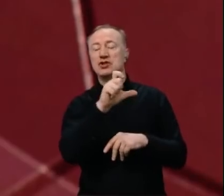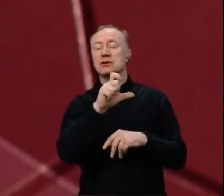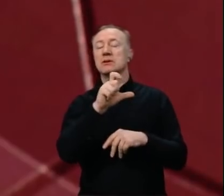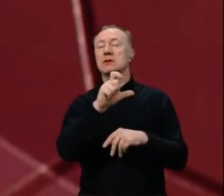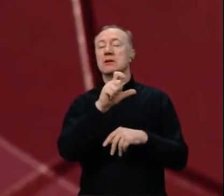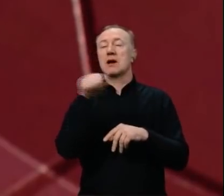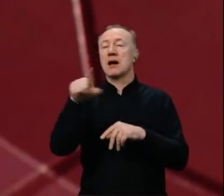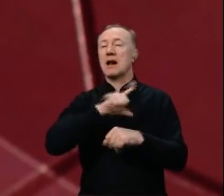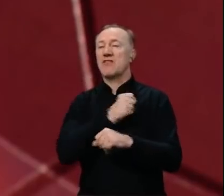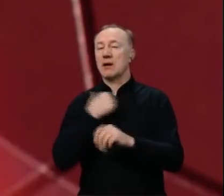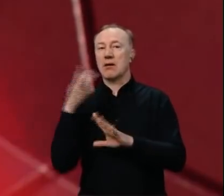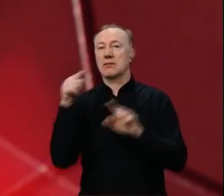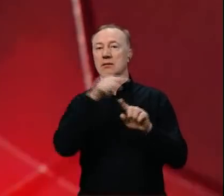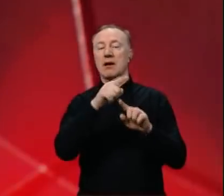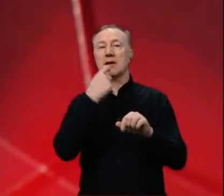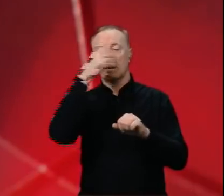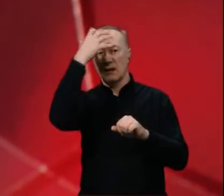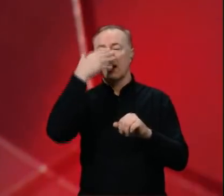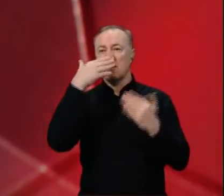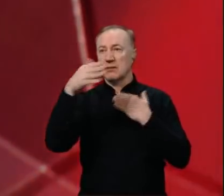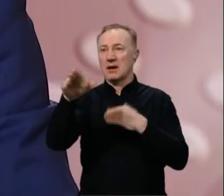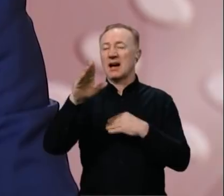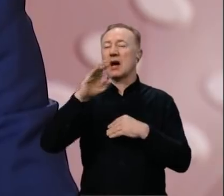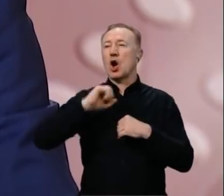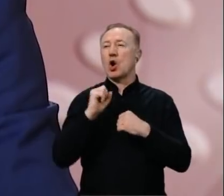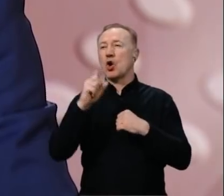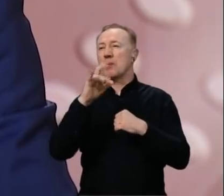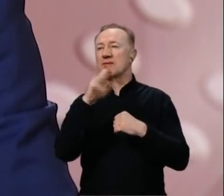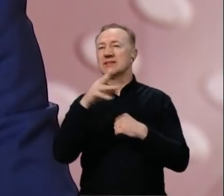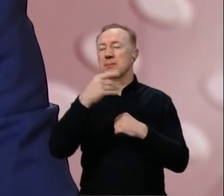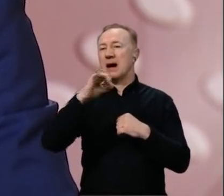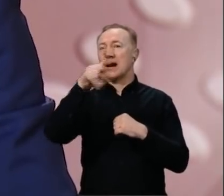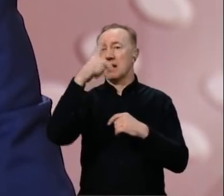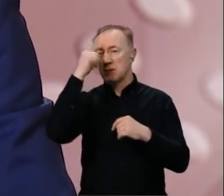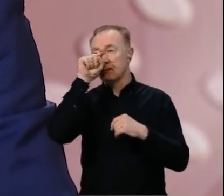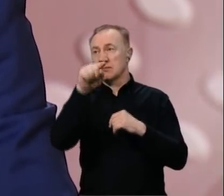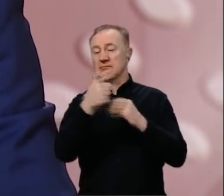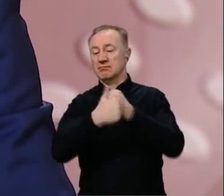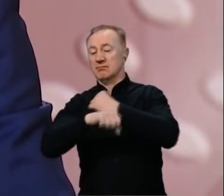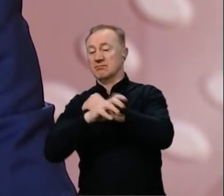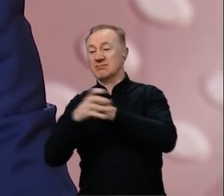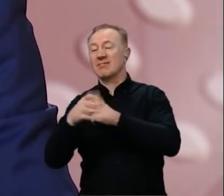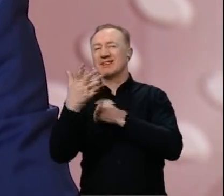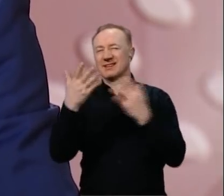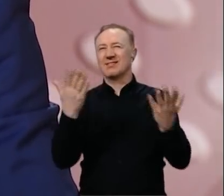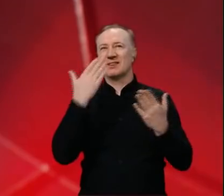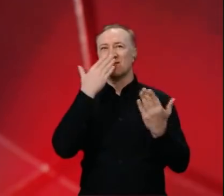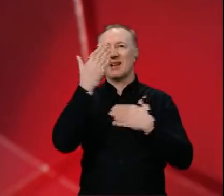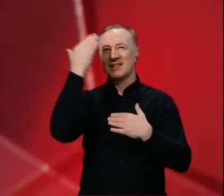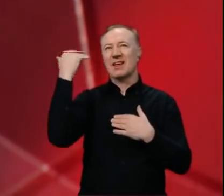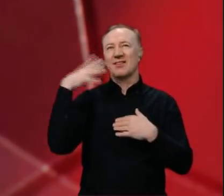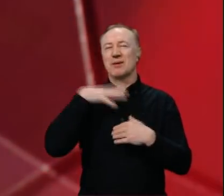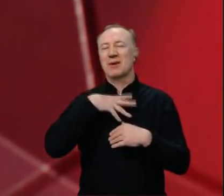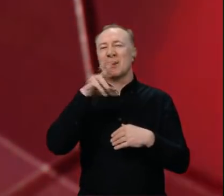bardzo głośno wymieniany w gronie tych którzy zastąpią Marka gołębiowskiego musisz dodać też w kółko z bandy świrów Miałem okazję być jego trenerem właśnie